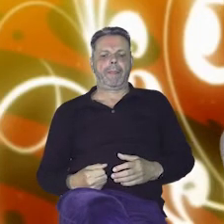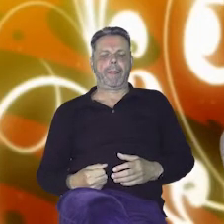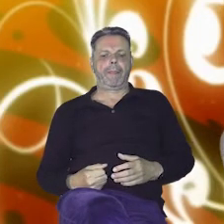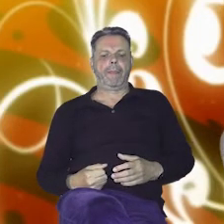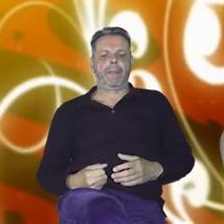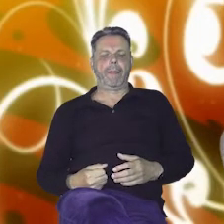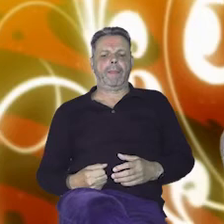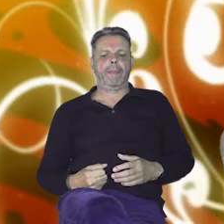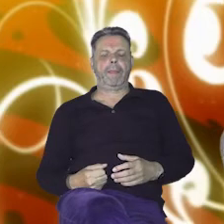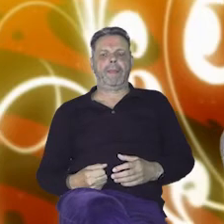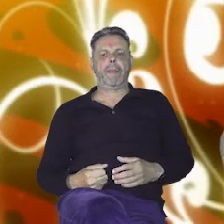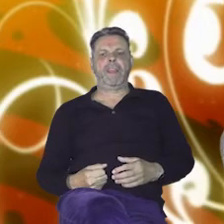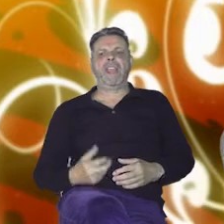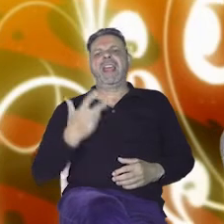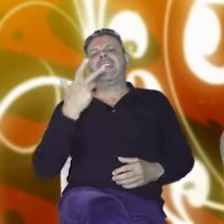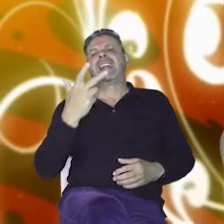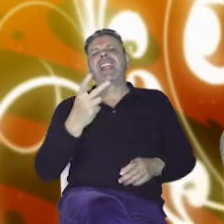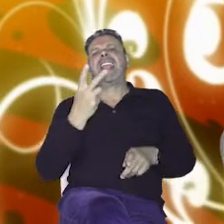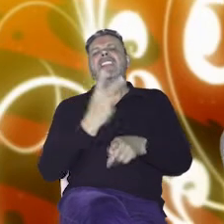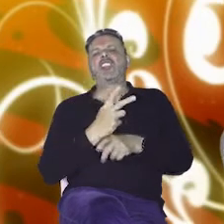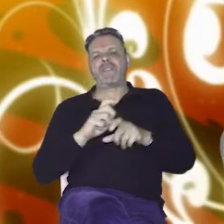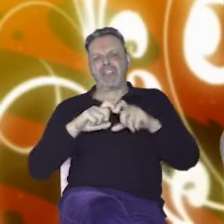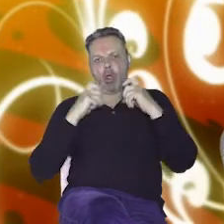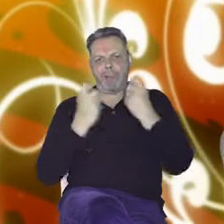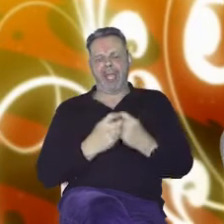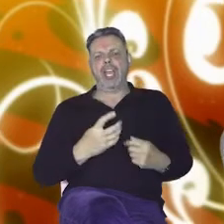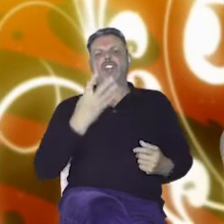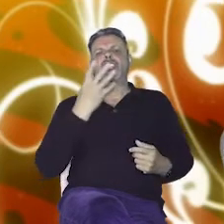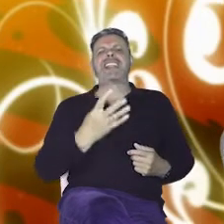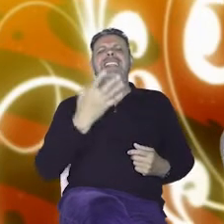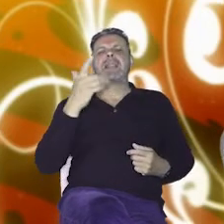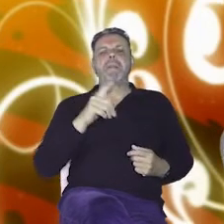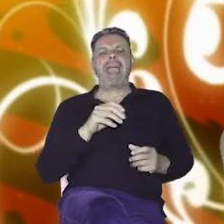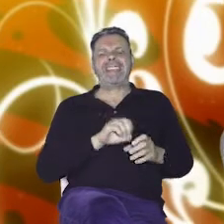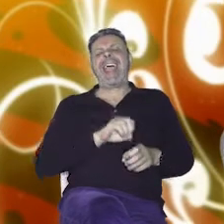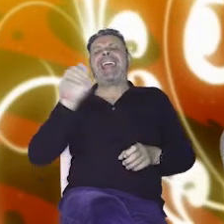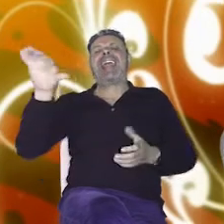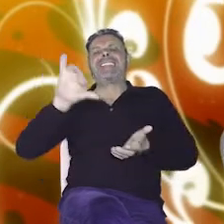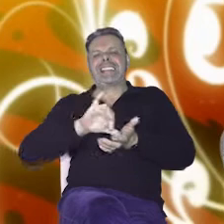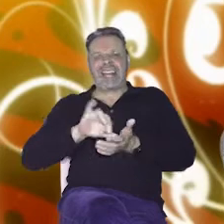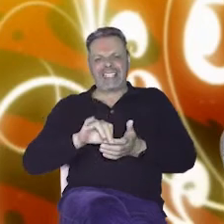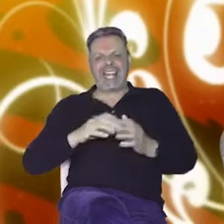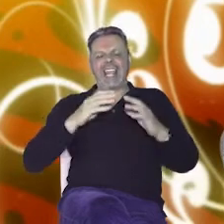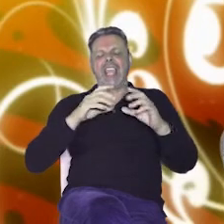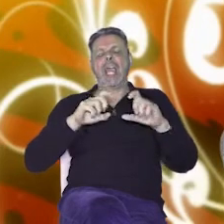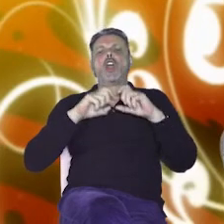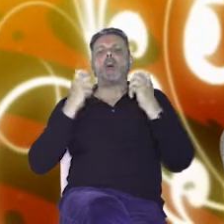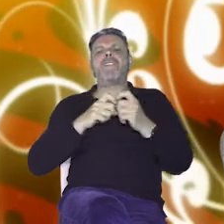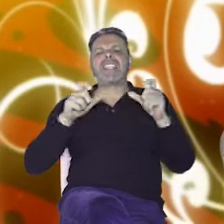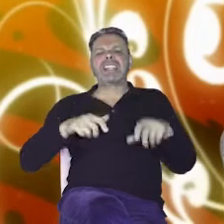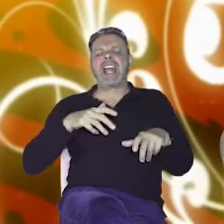djelovalo je u 3 državna doma, u 45 decentraliziranih domova za starije osobe, u